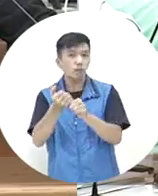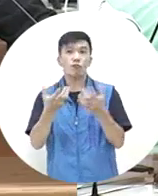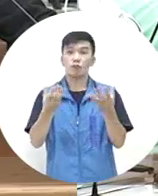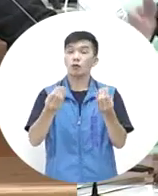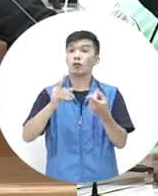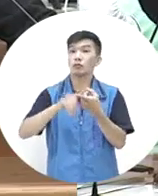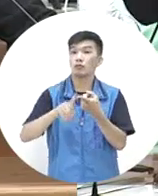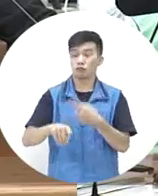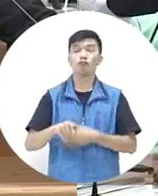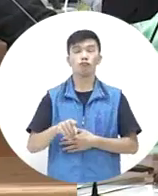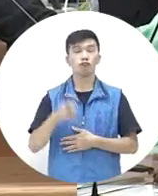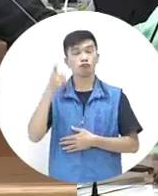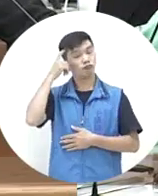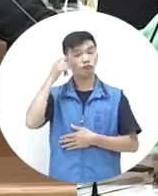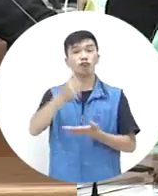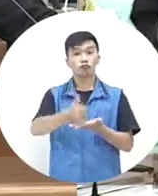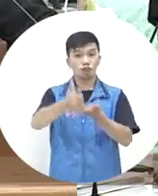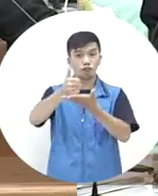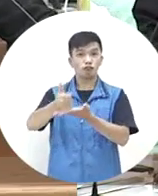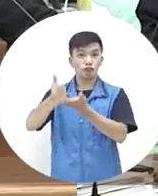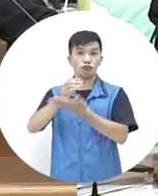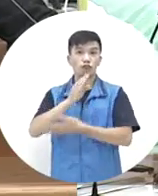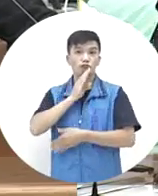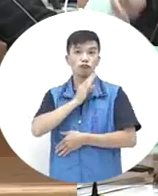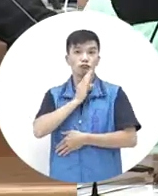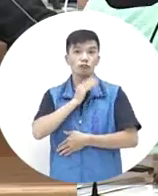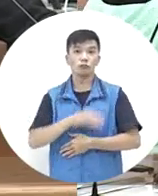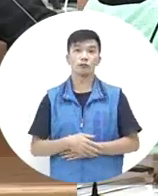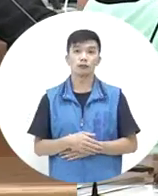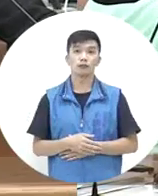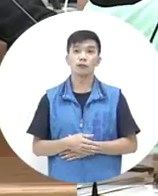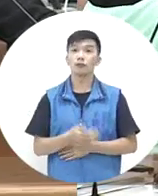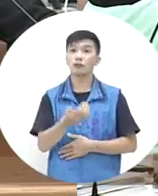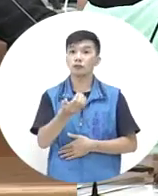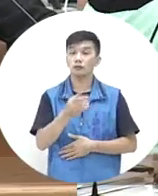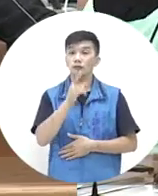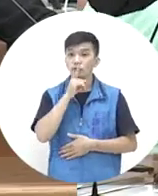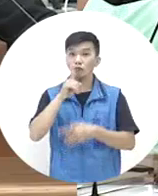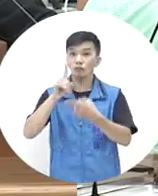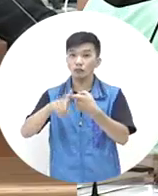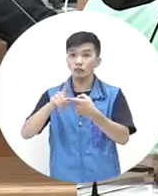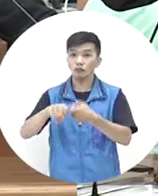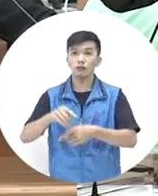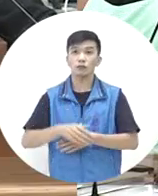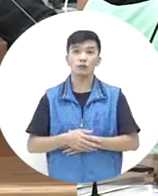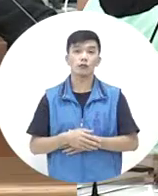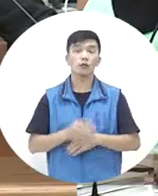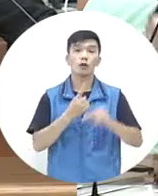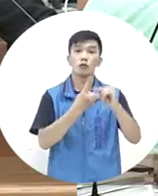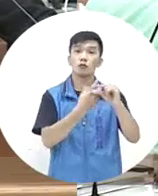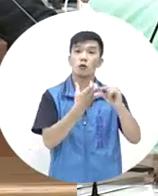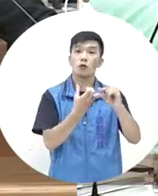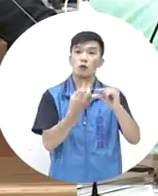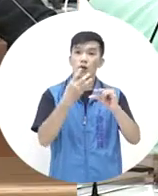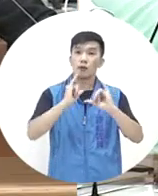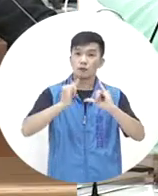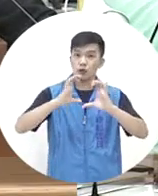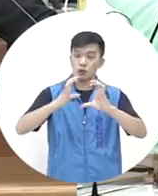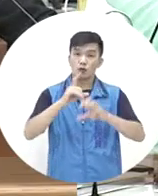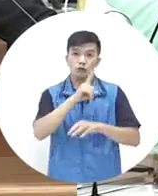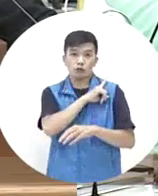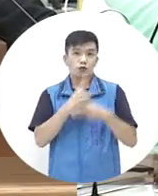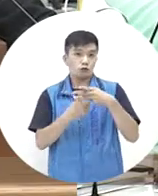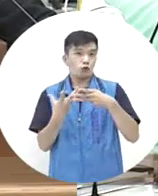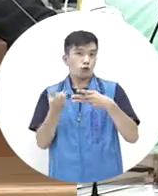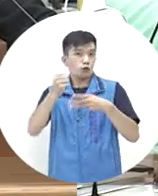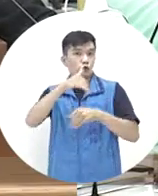尊重元首讲的话。 因为你刚刚讲的很好， 我们尊重总统说的话。 中华民国是一个主权独立国家，对不对？